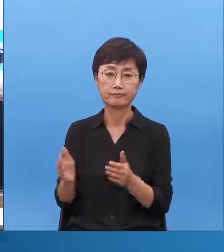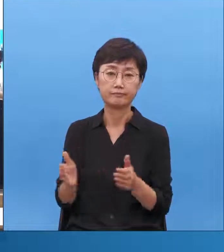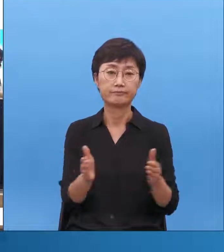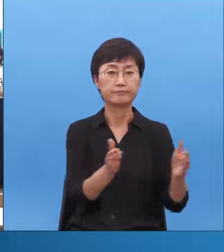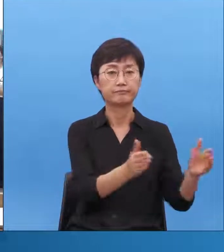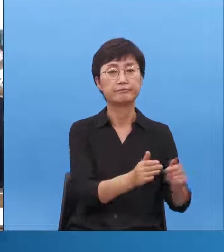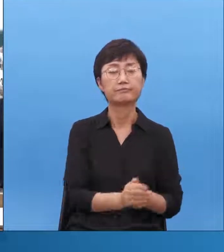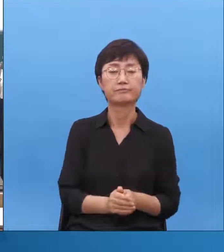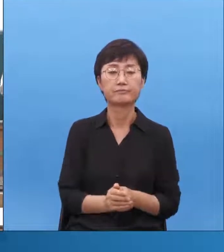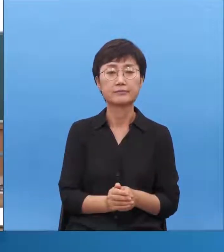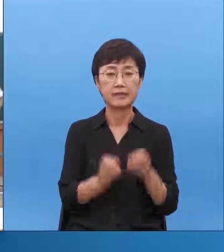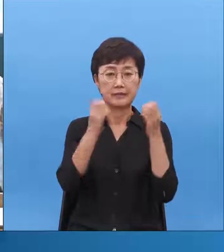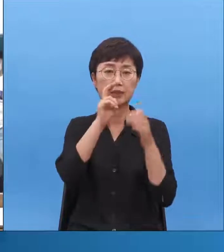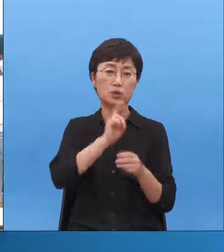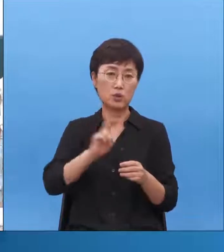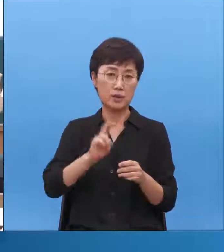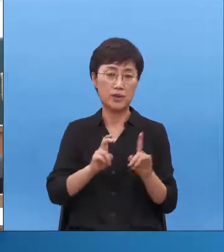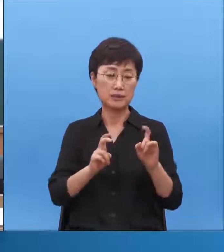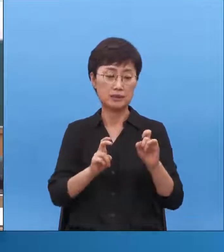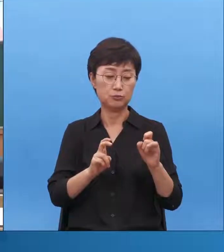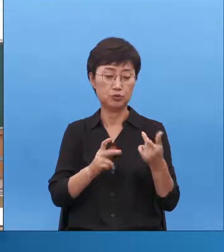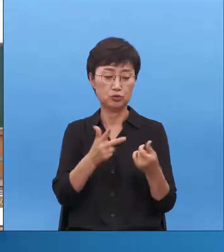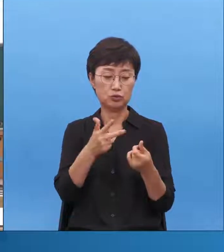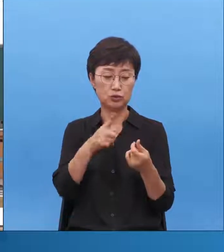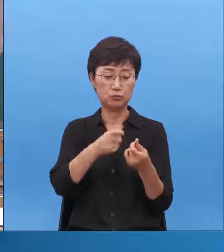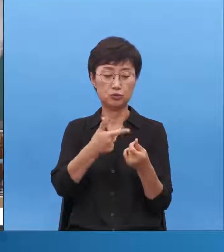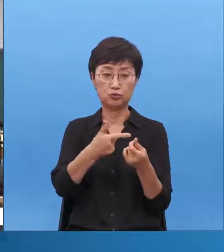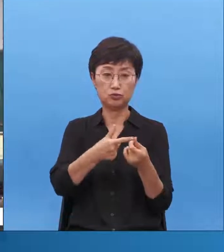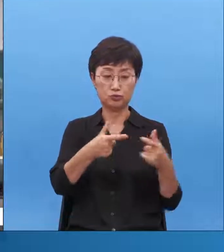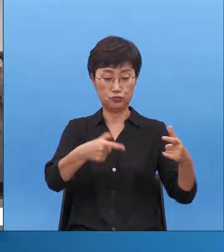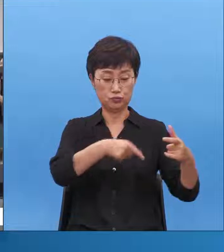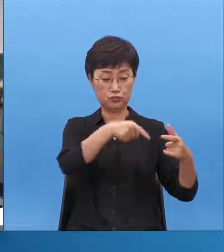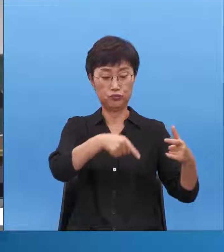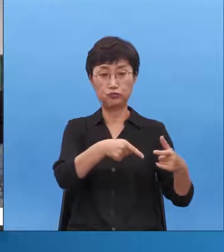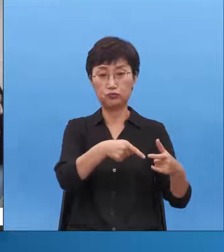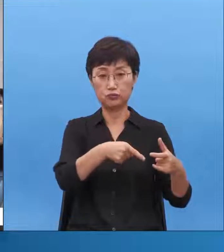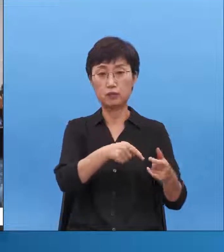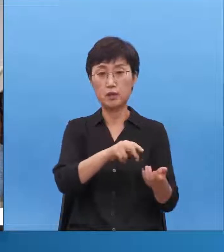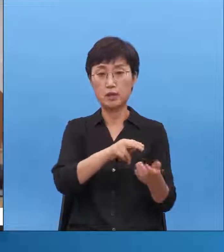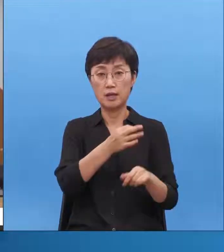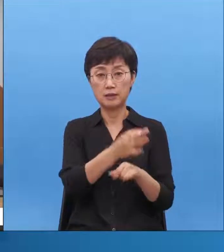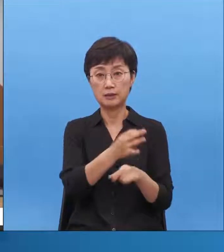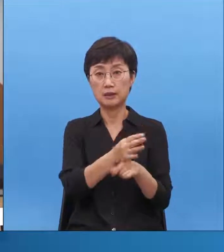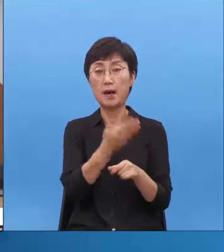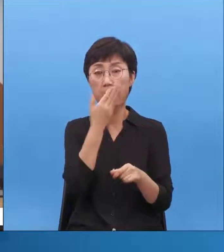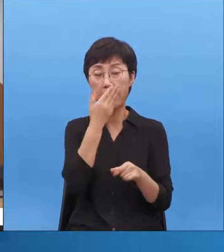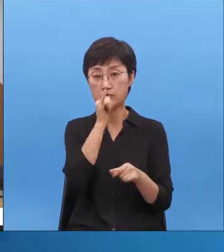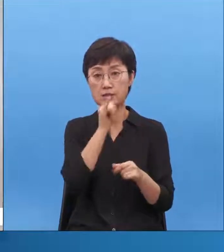그루터기 16집 앨범과 WRC 굿즈가 현재 위아.kr에서 판매되고 있습니다.